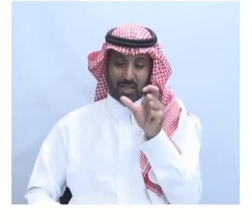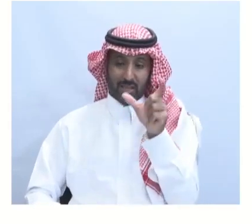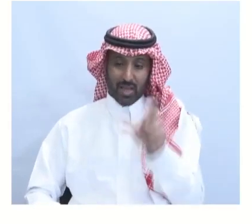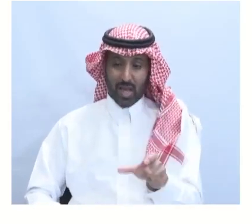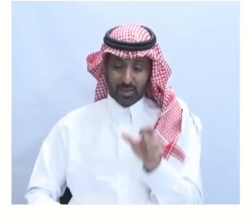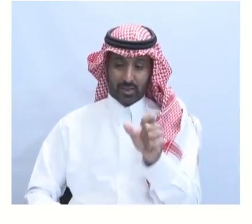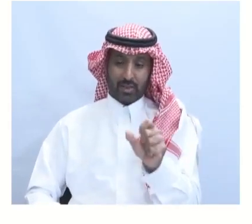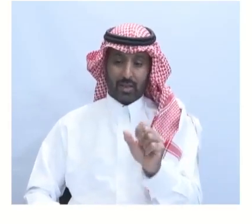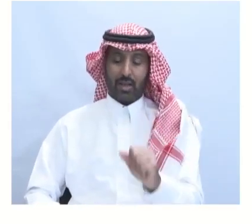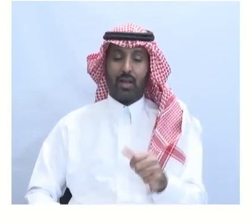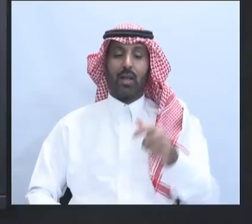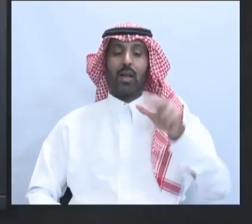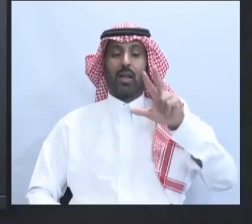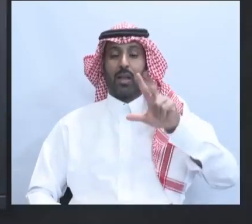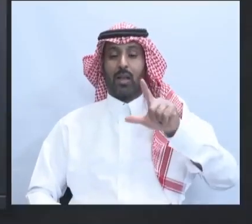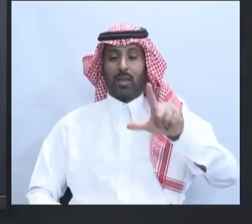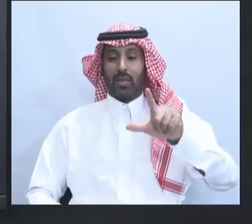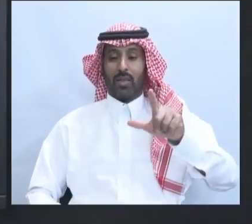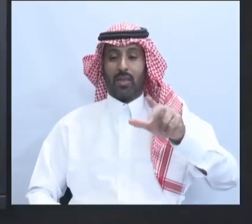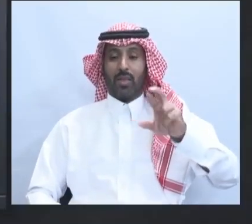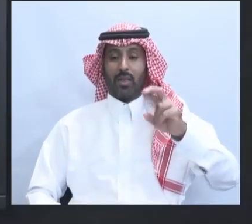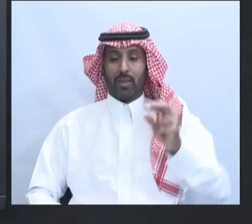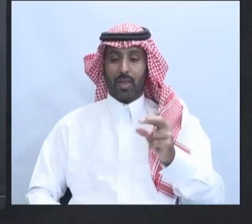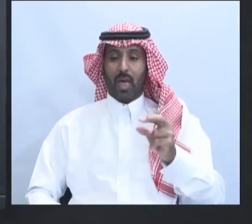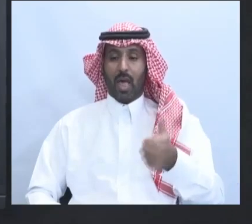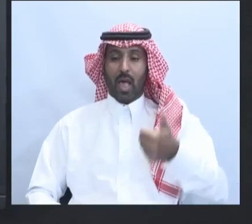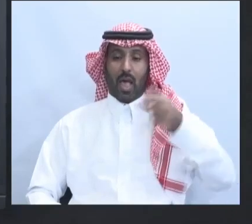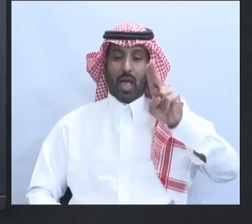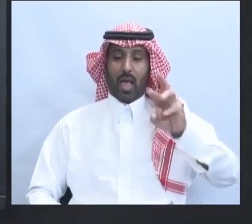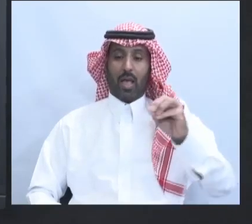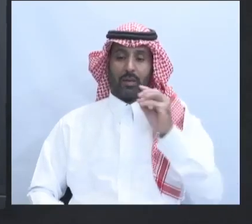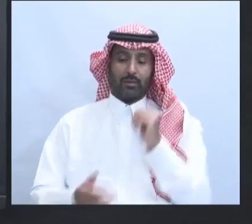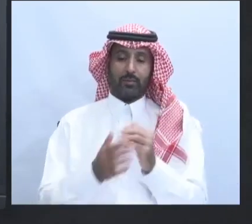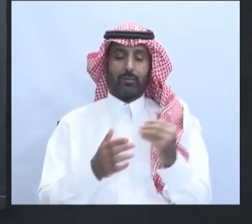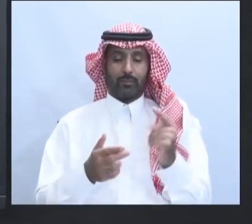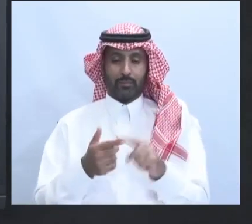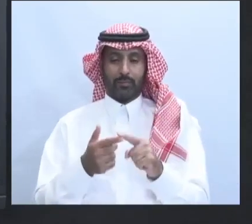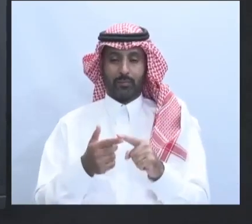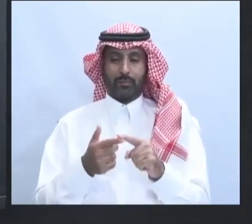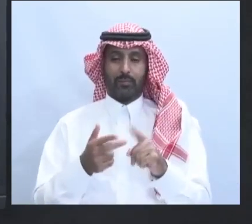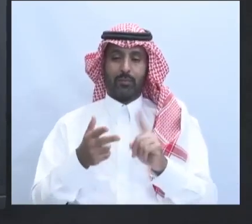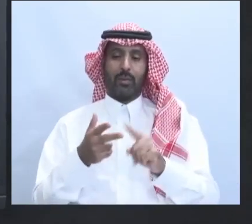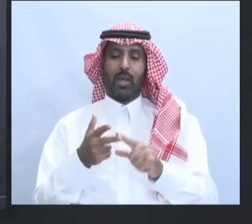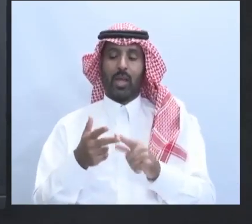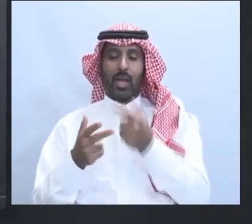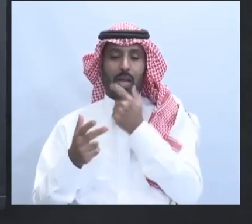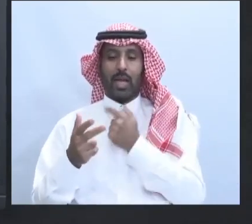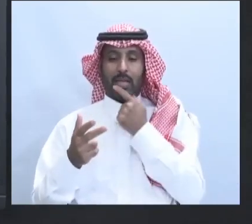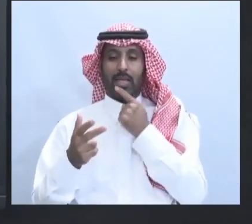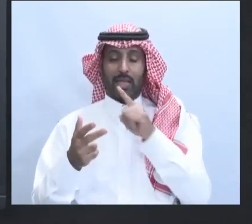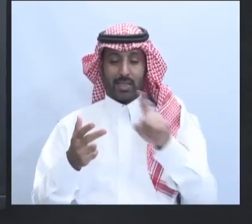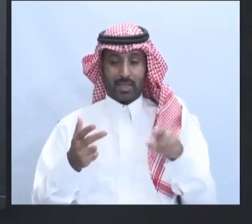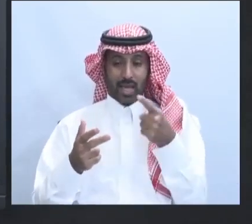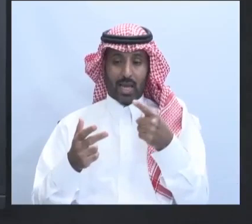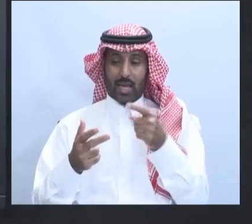هذا اعلى درجات المقبول ثم بعده الحديث الصحيح